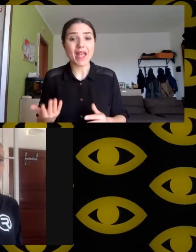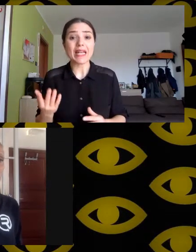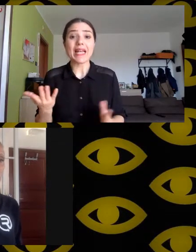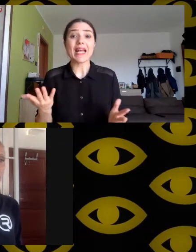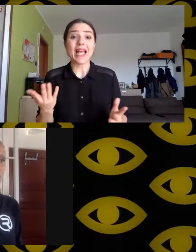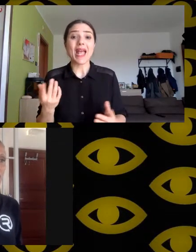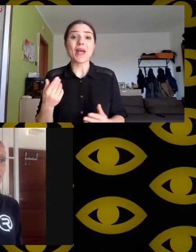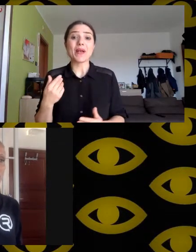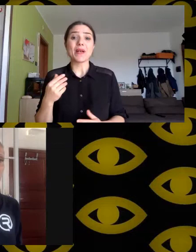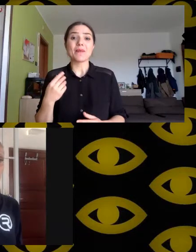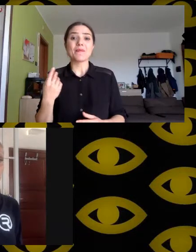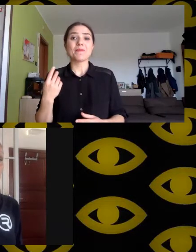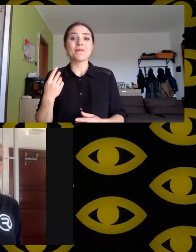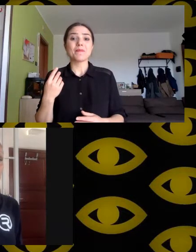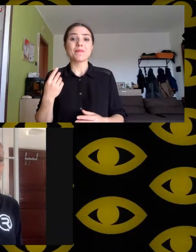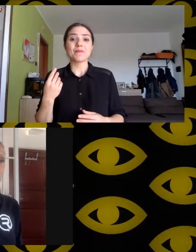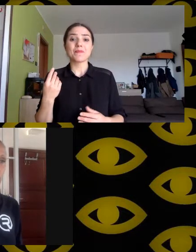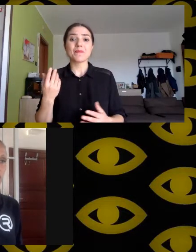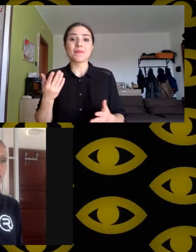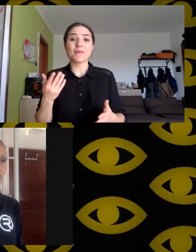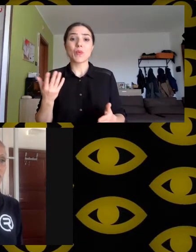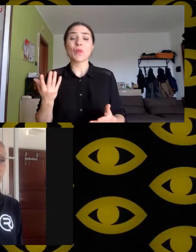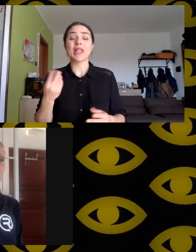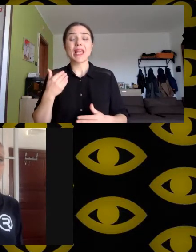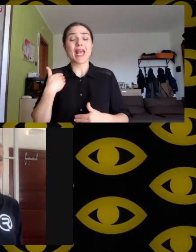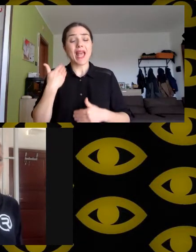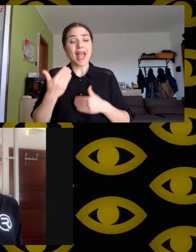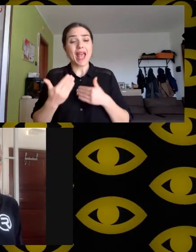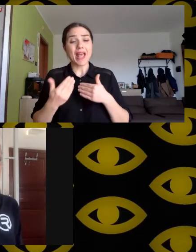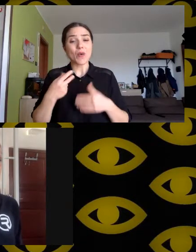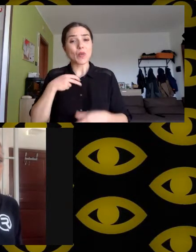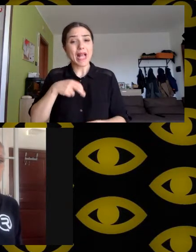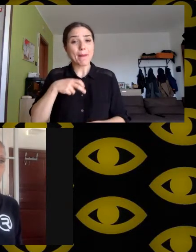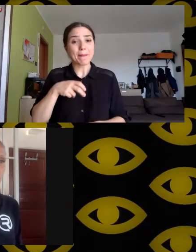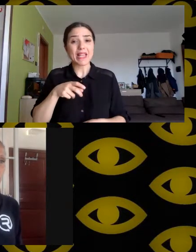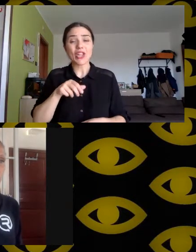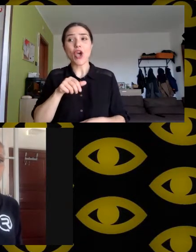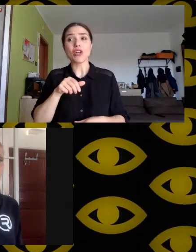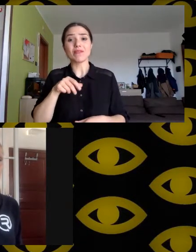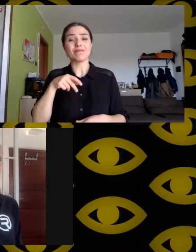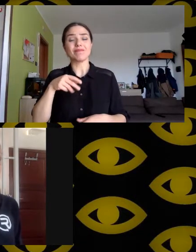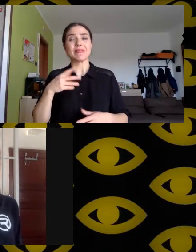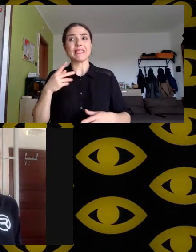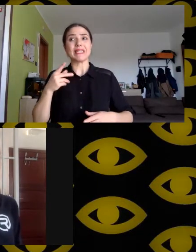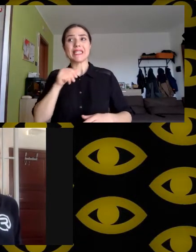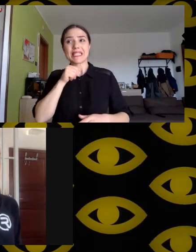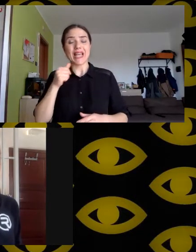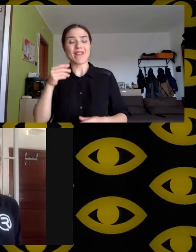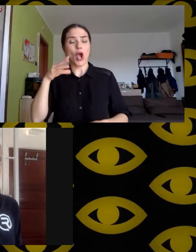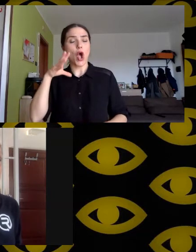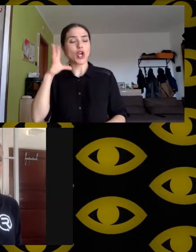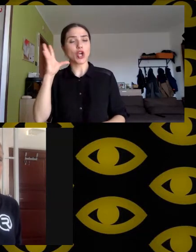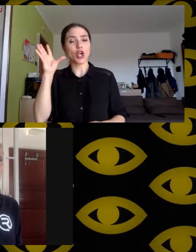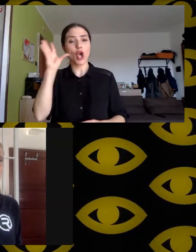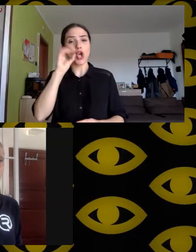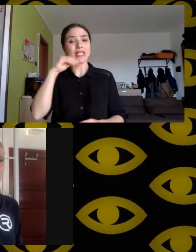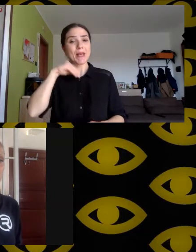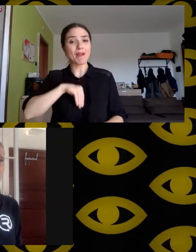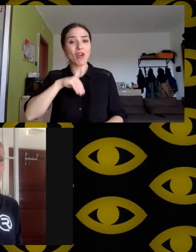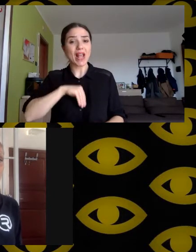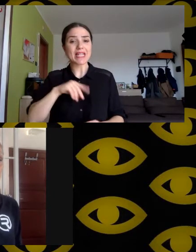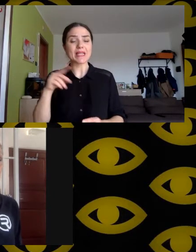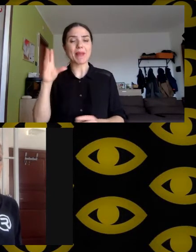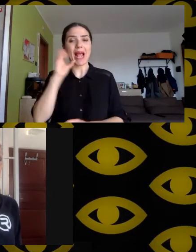ci permette di capire che cosa vuol dire gratitudine, che cosa vuol dire essere consapevoli, avere coscienza, che cosa vuol dire